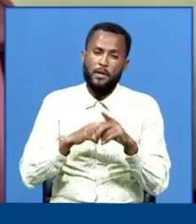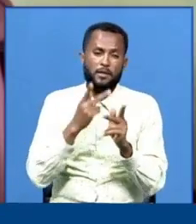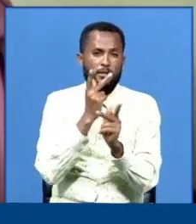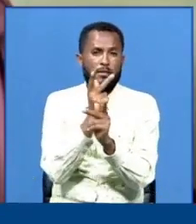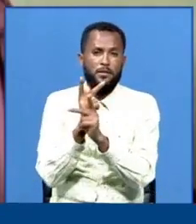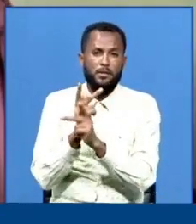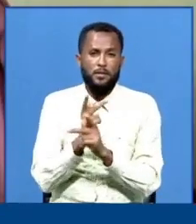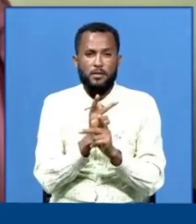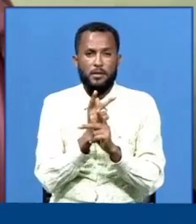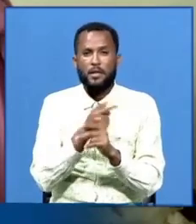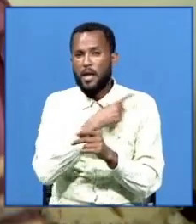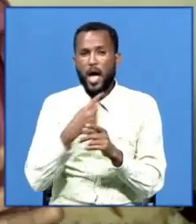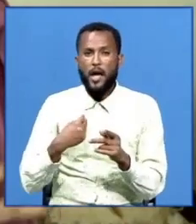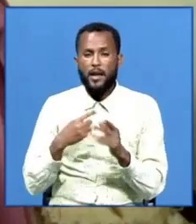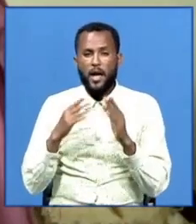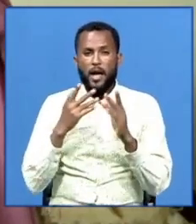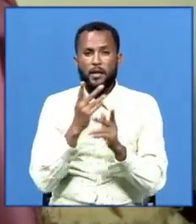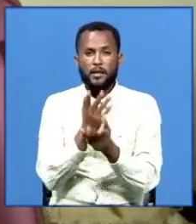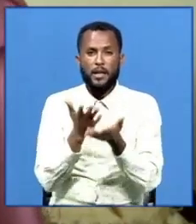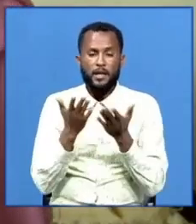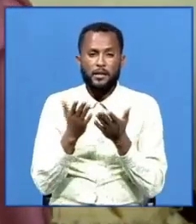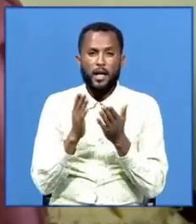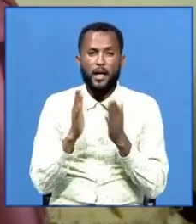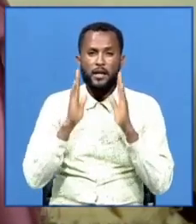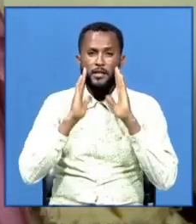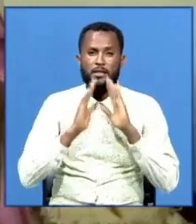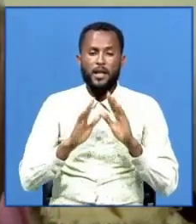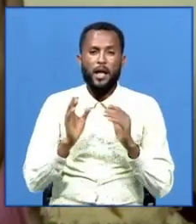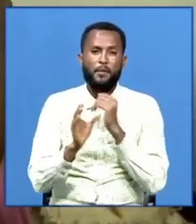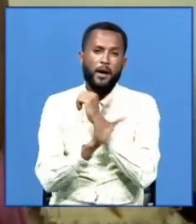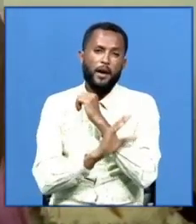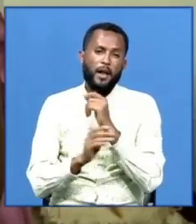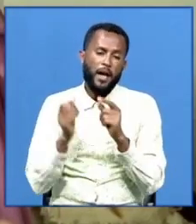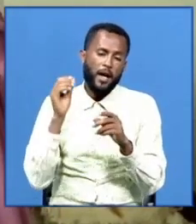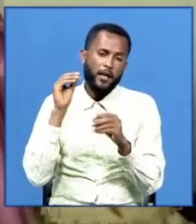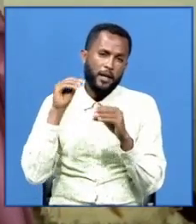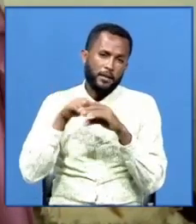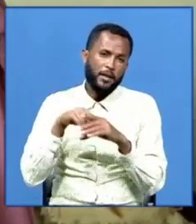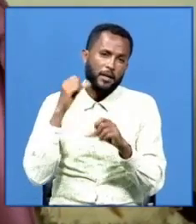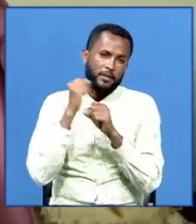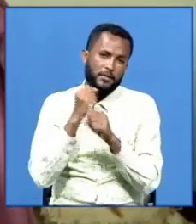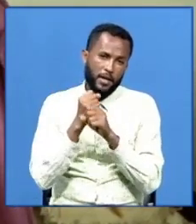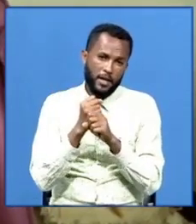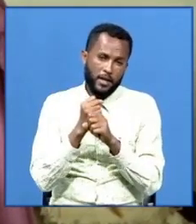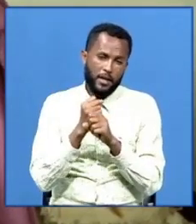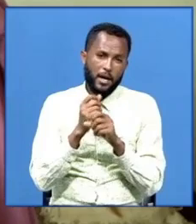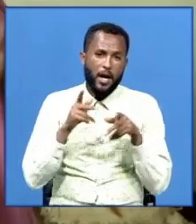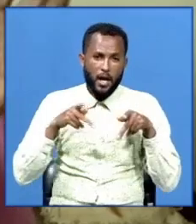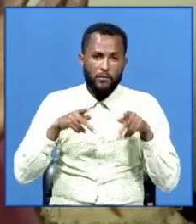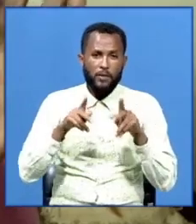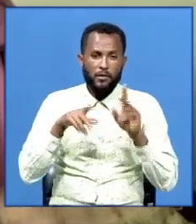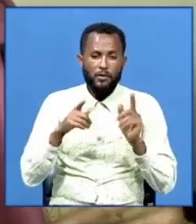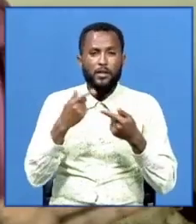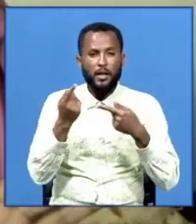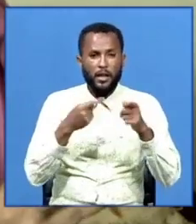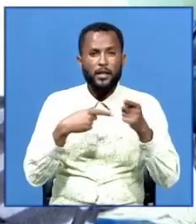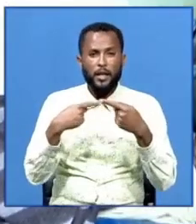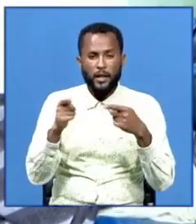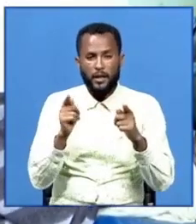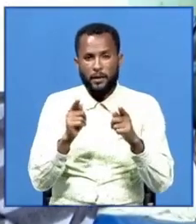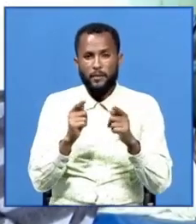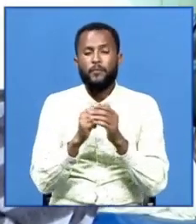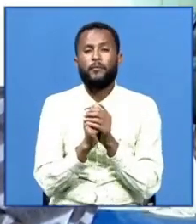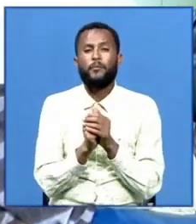የድፅበይ ኣንሕና ድልየትና ሰላም ዓድና ኣቲና ሰሪሕና ንበልዕ ከም ቀደምና ሓረስታይ እውን ይሓርስ ነገዳይ እውን ይነግድ